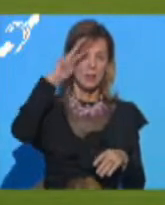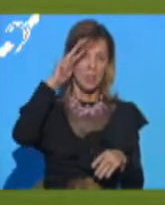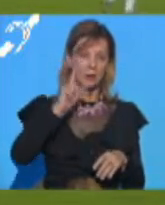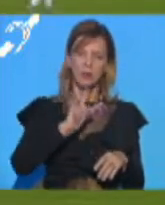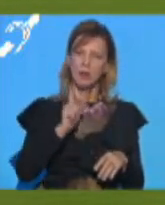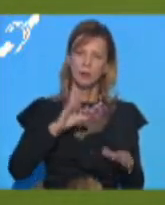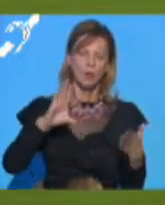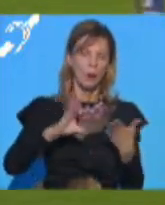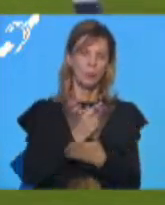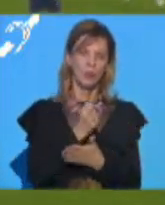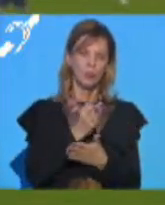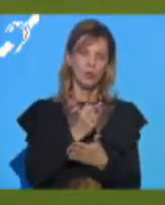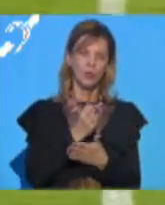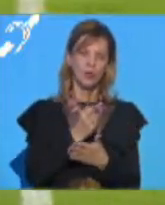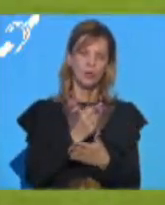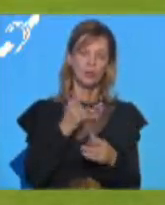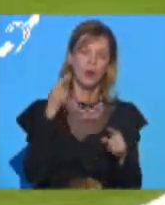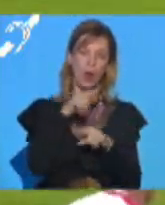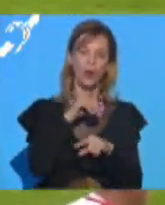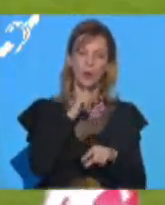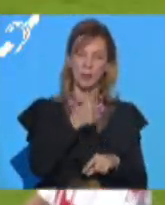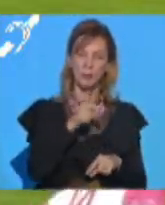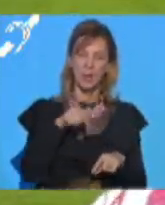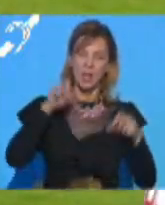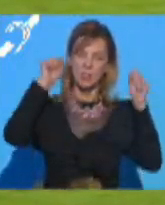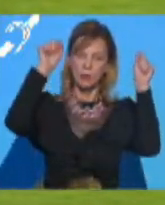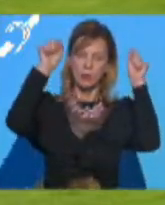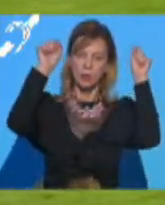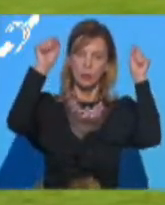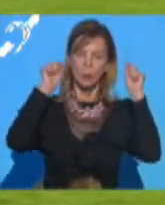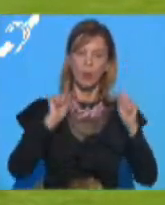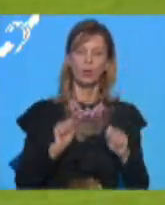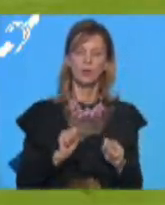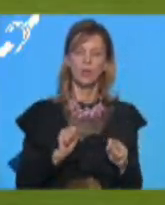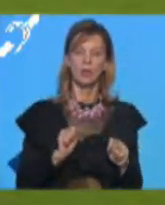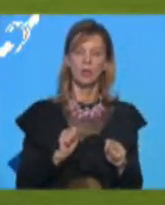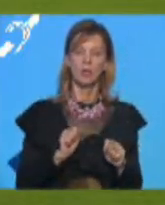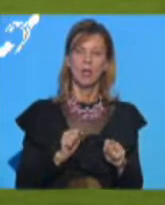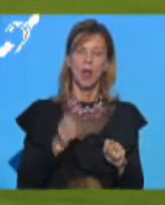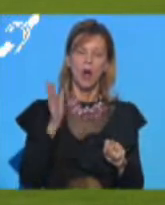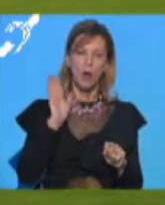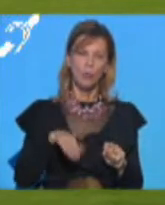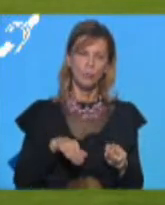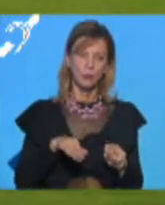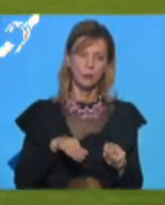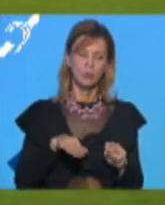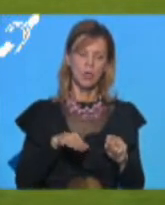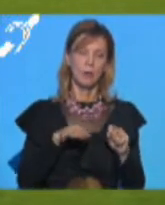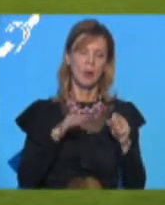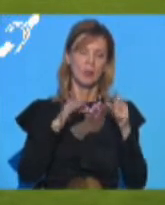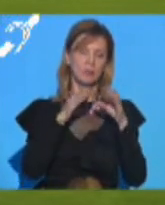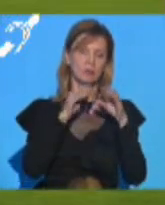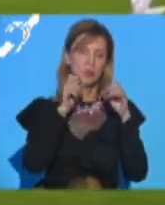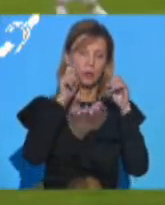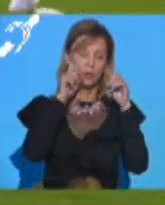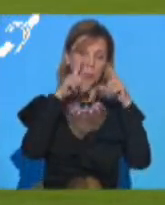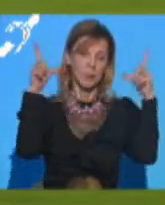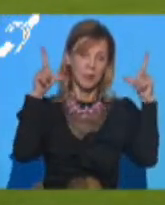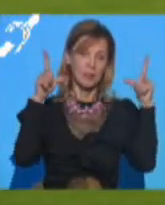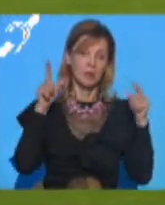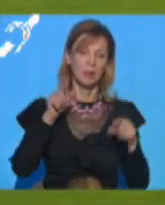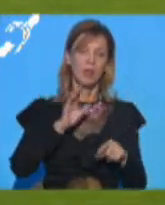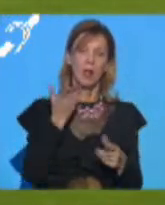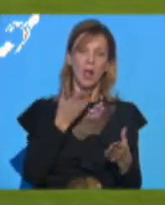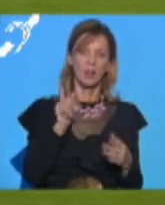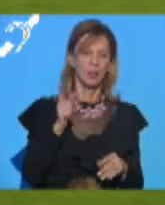să marcheze. Și astfel, suporterii prezenți în tribunele stadionului 1 Mai din Slatina au avut parte de cea mai nedorită surpriză. La